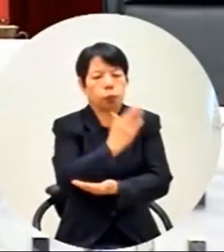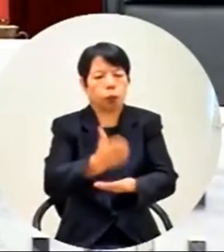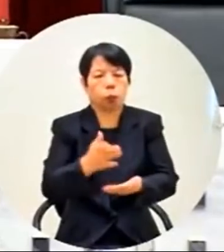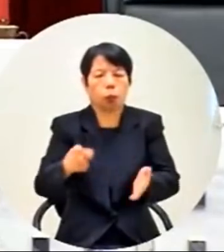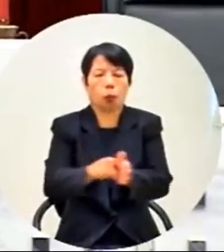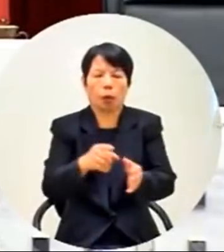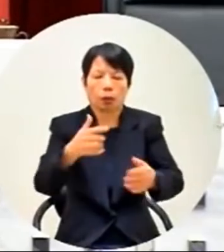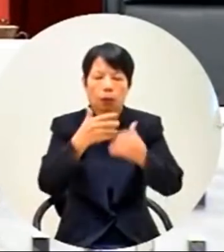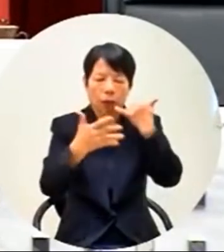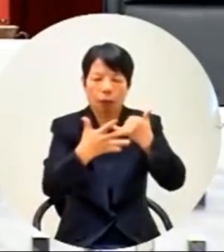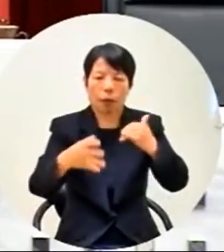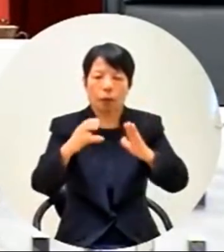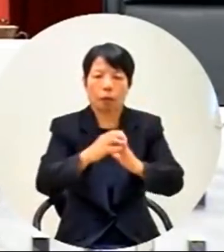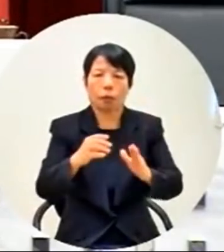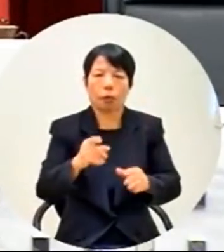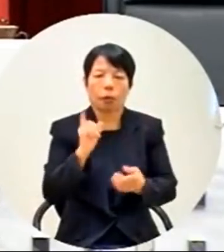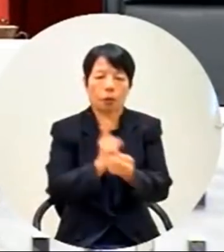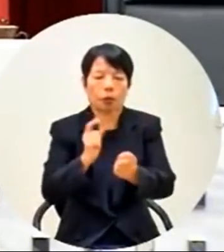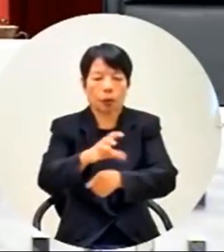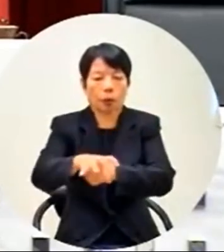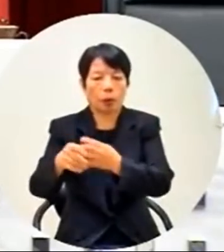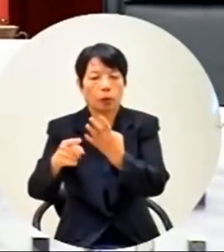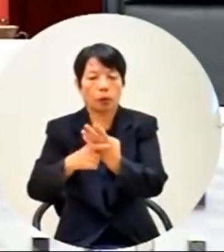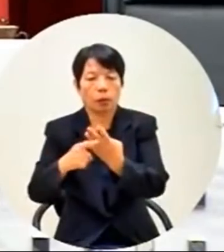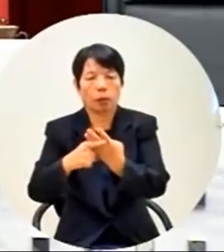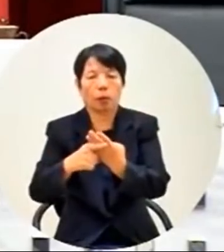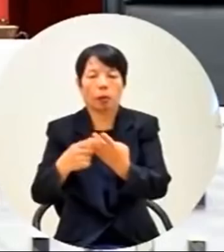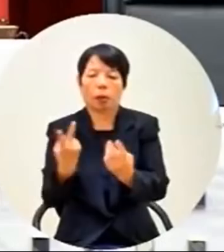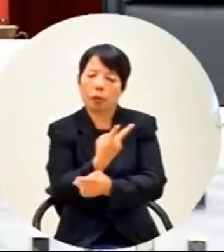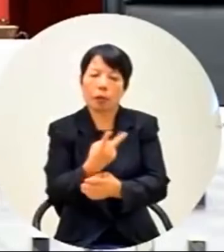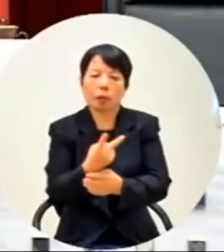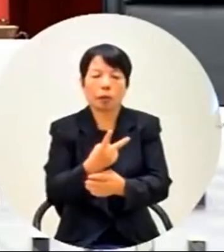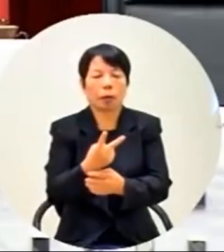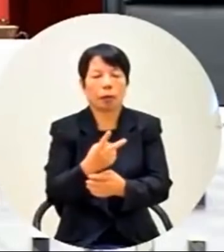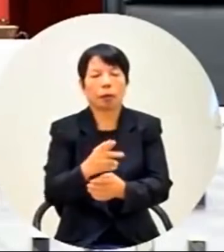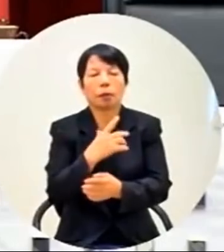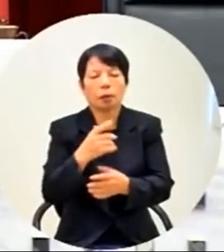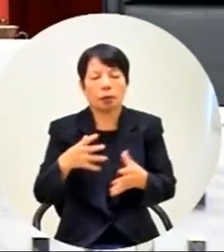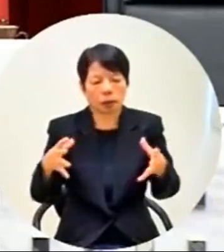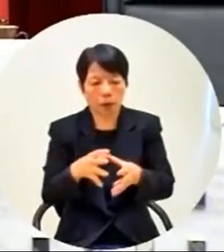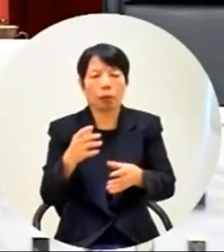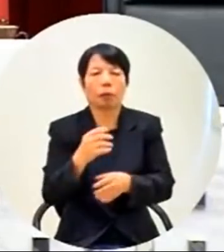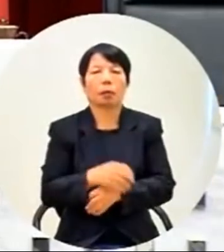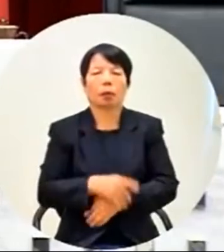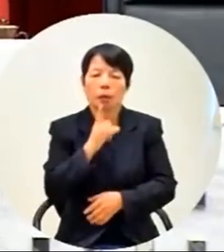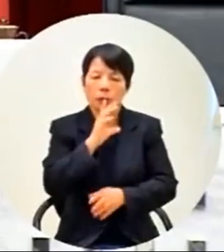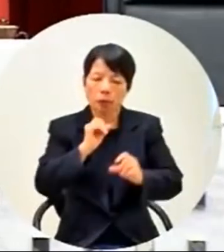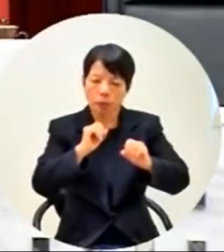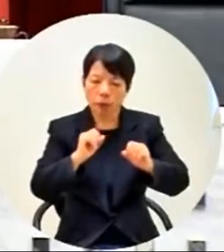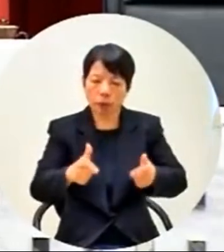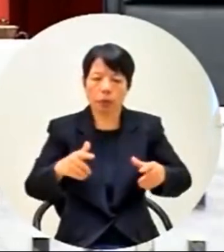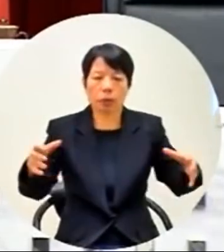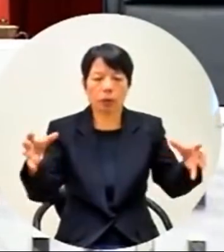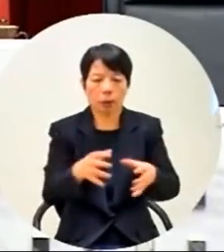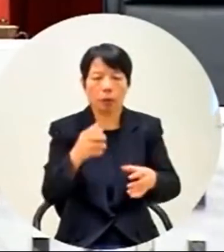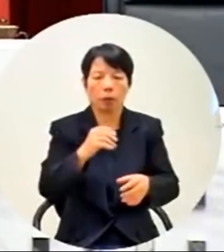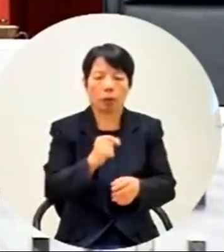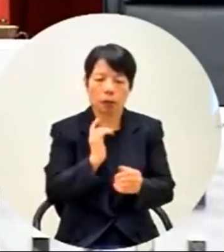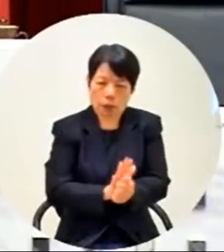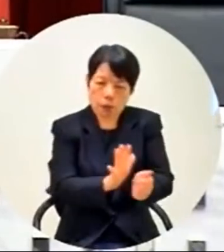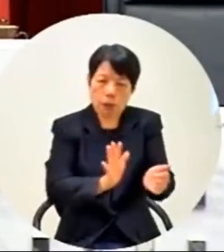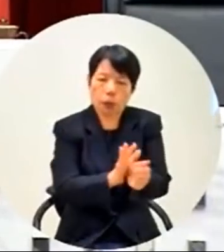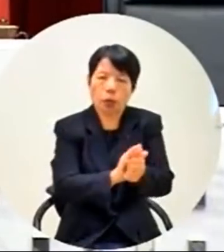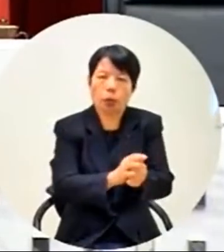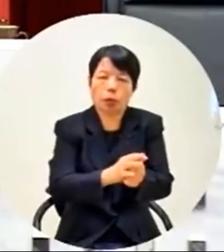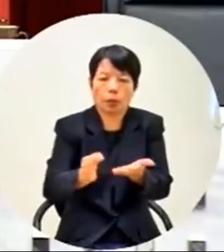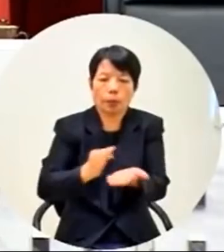局这边哦，因为海洋跟农业本是一家，那我希望说是不是我们就扩大我们来做促销，好，